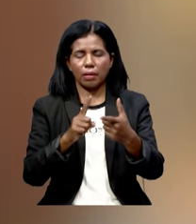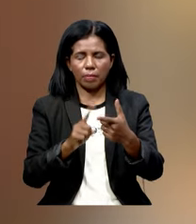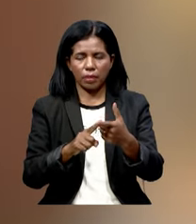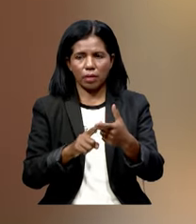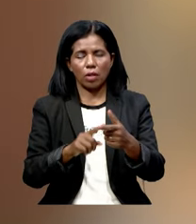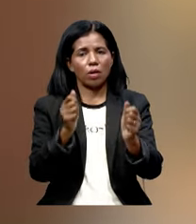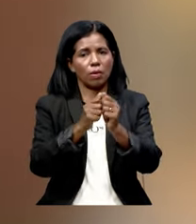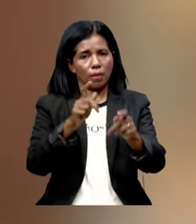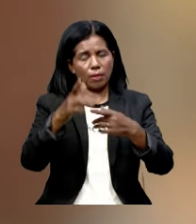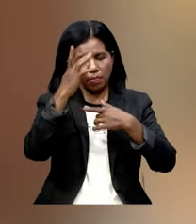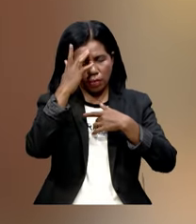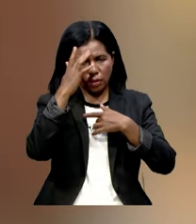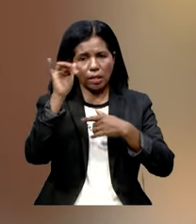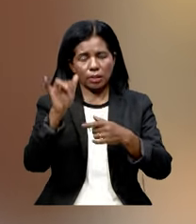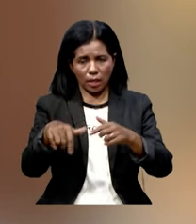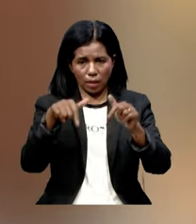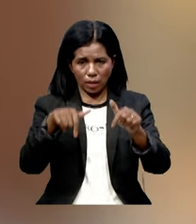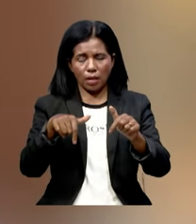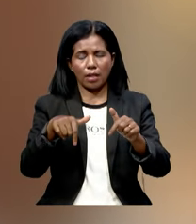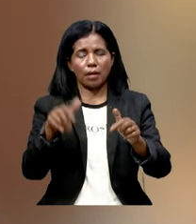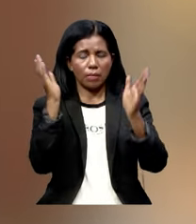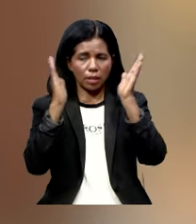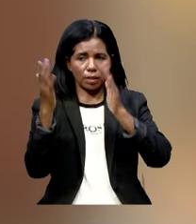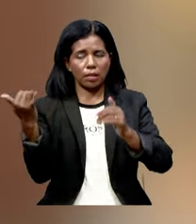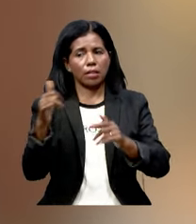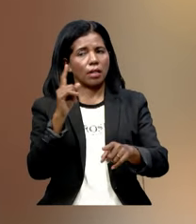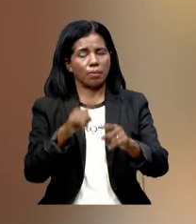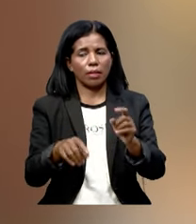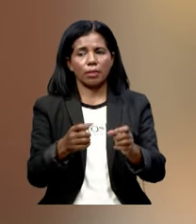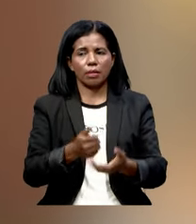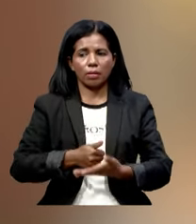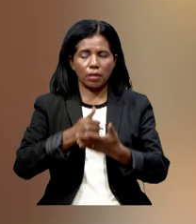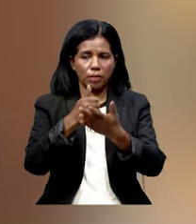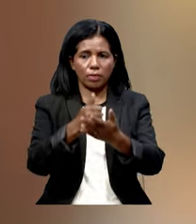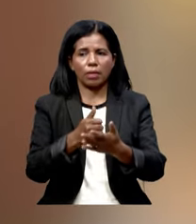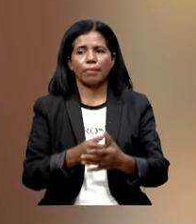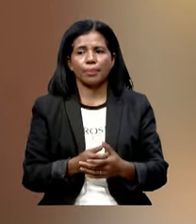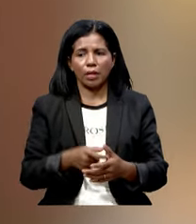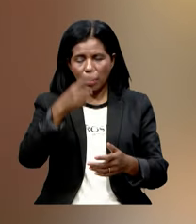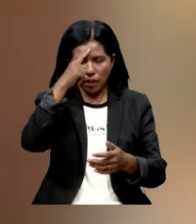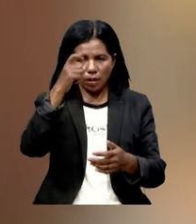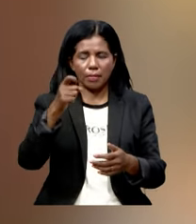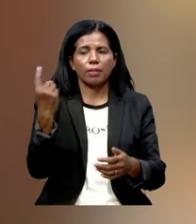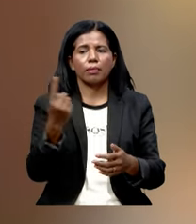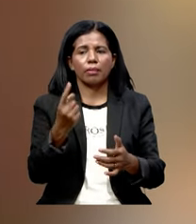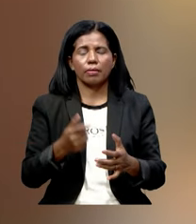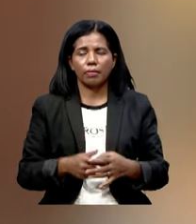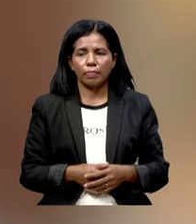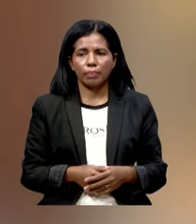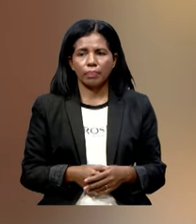paciente sirek nebe mak agora hela ene sira label halu tratamento tambah di